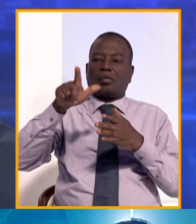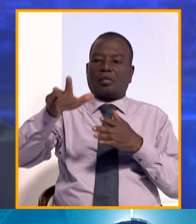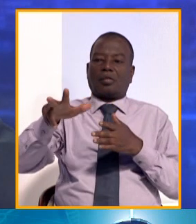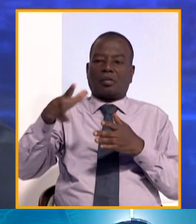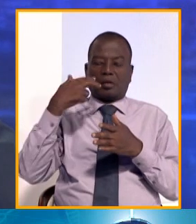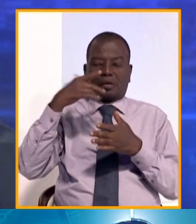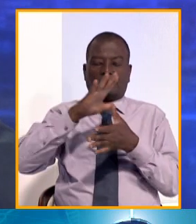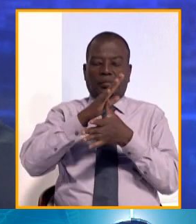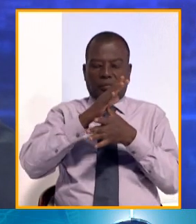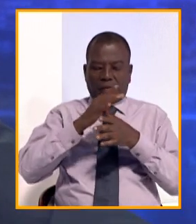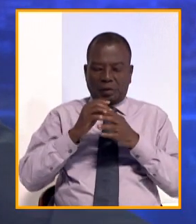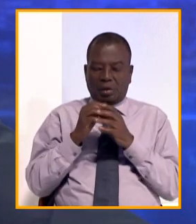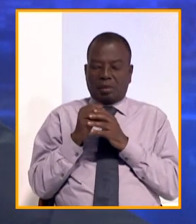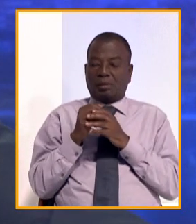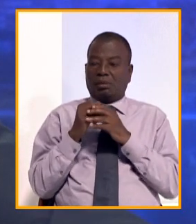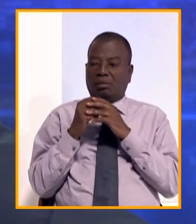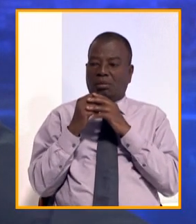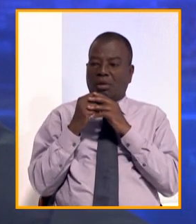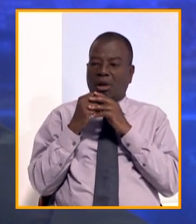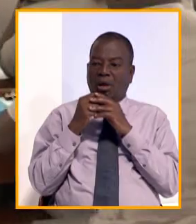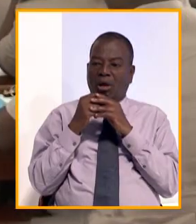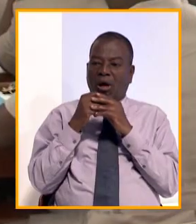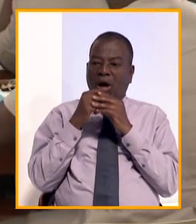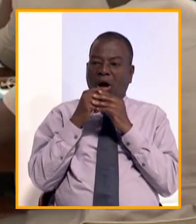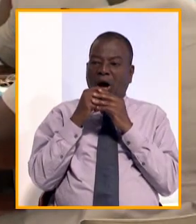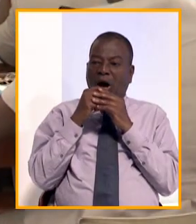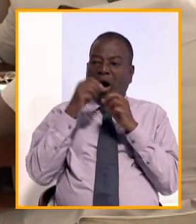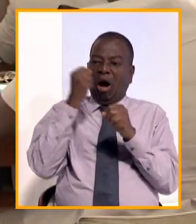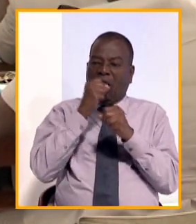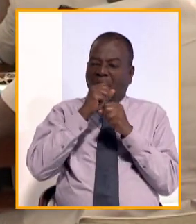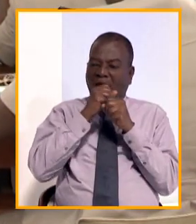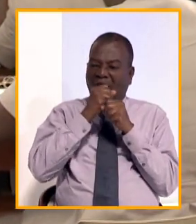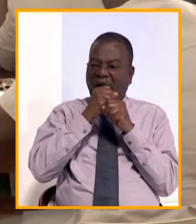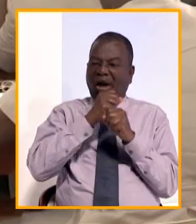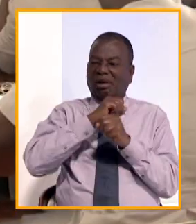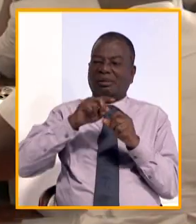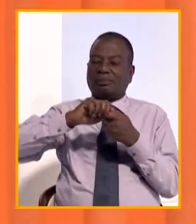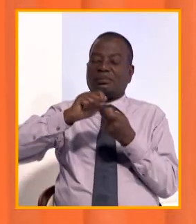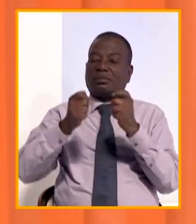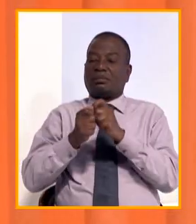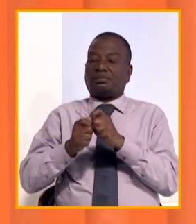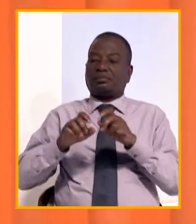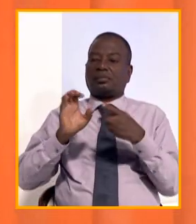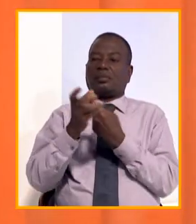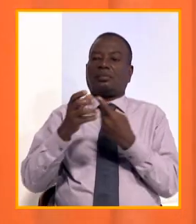de Laetitia Kouassi et Jean-Marc Djadji. Œuvrer pour l'amélioration des conditions de